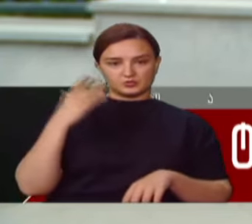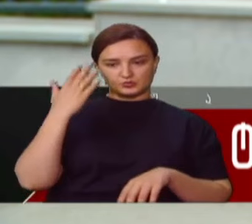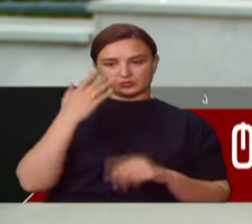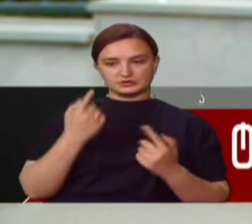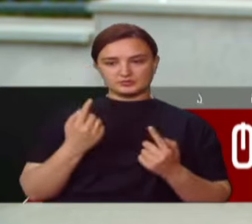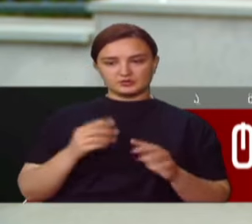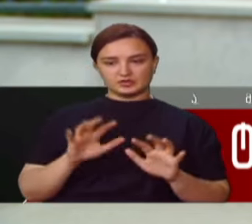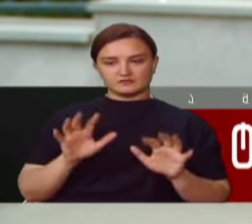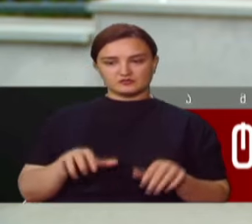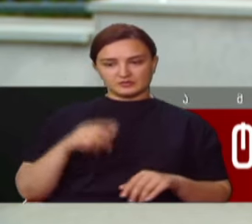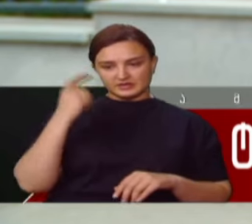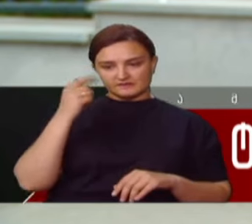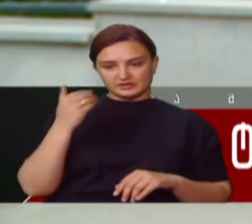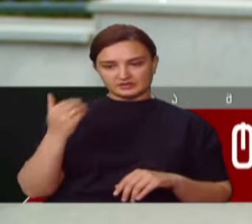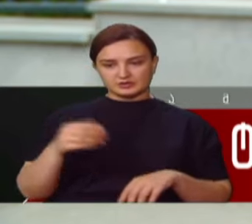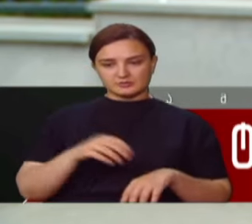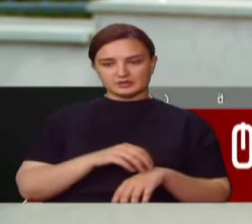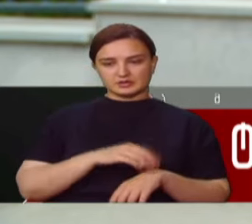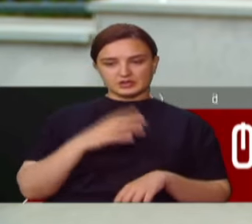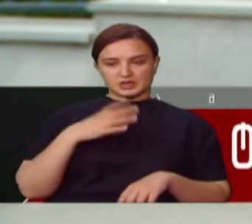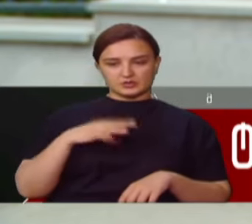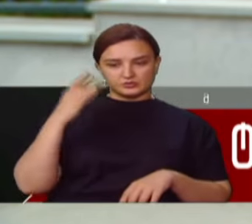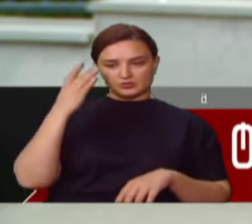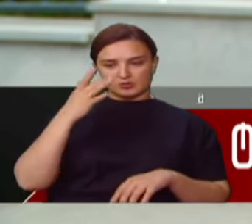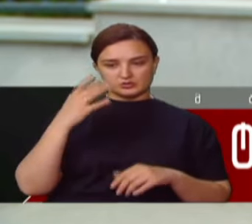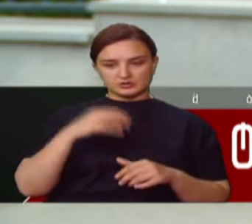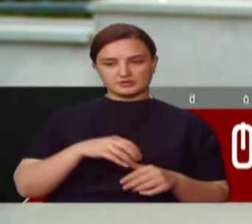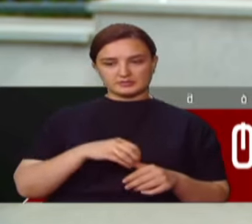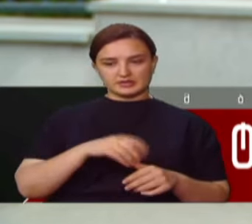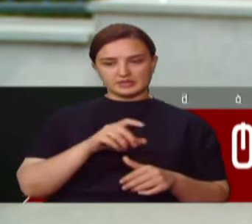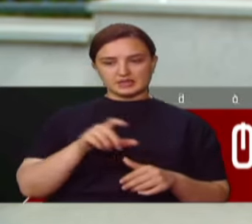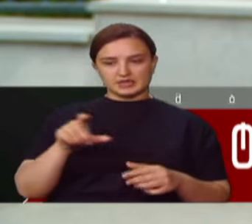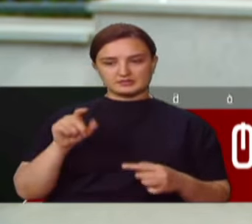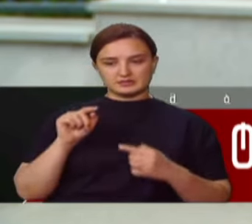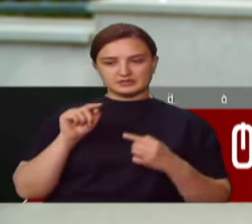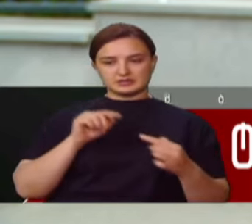თავმჯდომარის ბიძინა ივანიშვილისა და პარტია ქართული ოცნების ლიდერების წინააღმდეგ ლიკვიდაციის გეგმასთან დაკავშირებით, რომელიც სახელმწიფო უსაფრთხოების